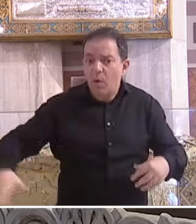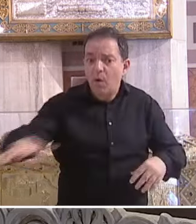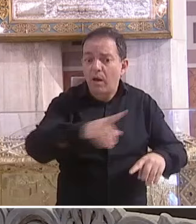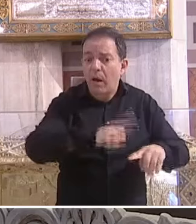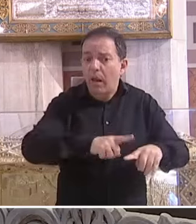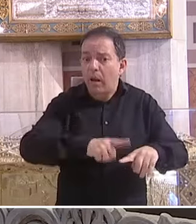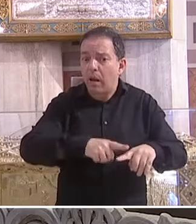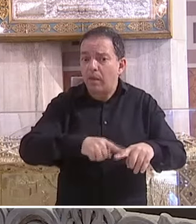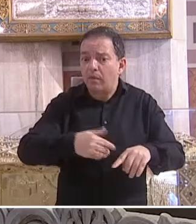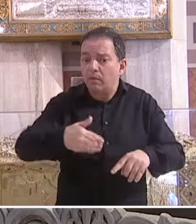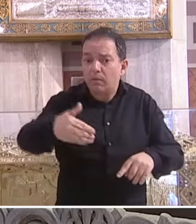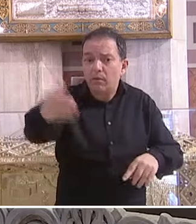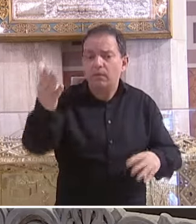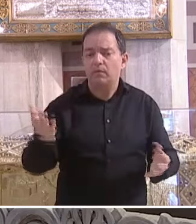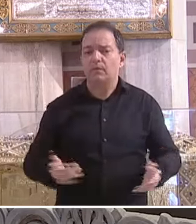στο πλαίσιο αυτό